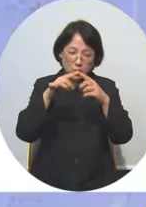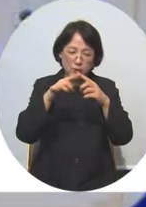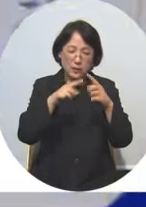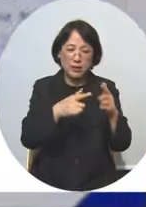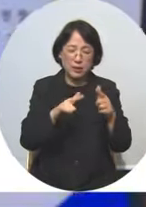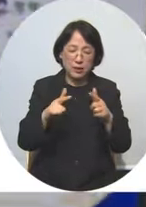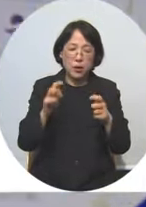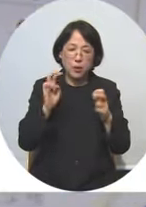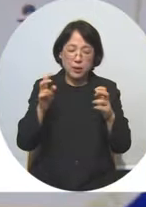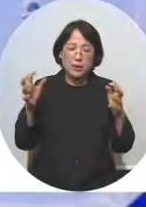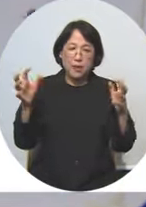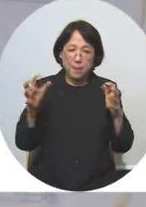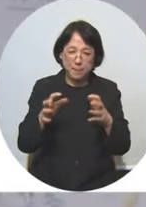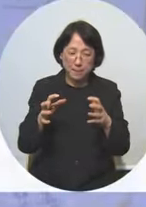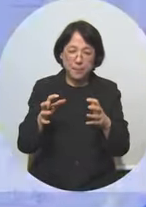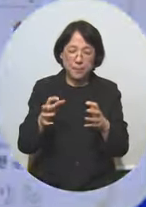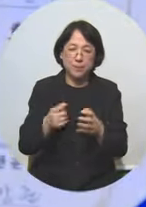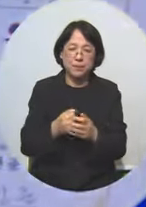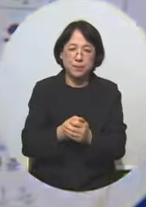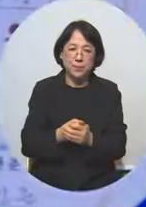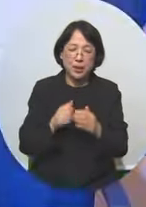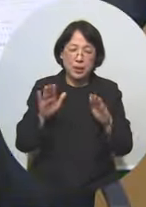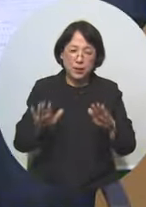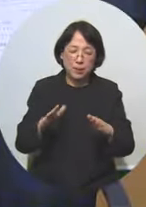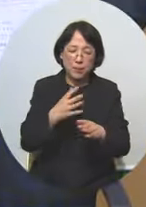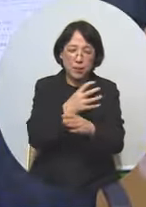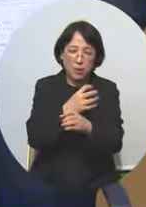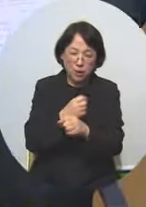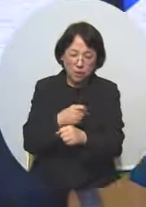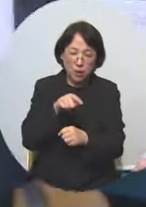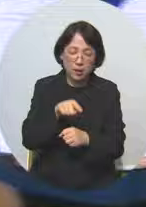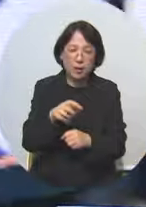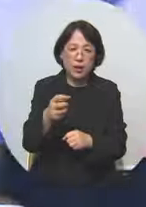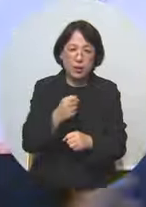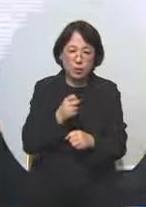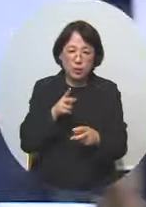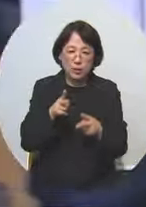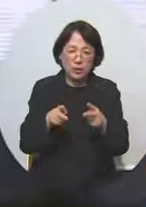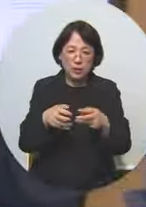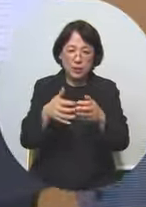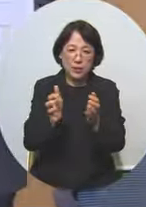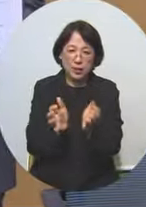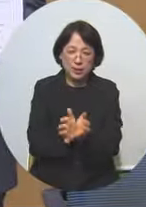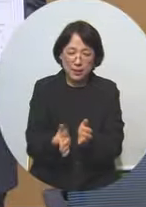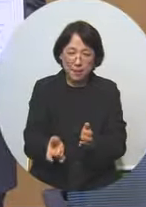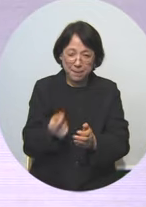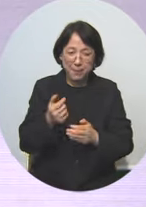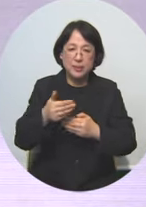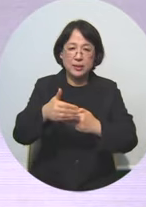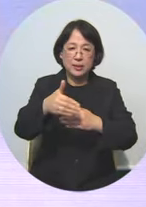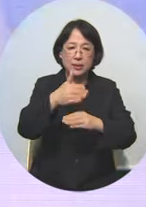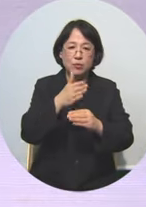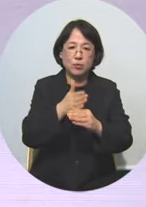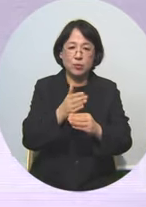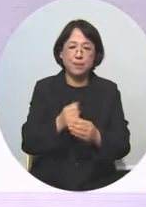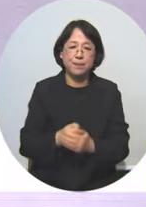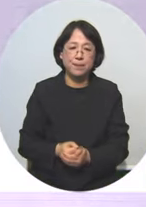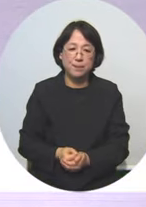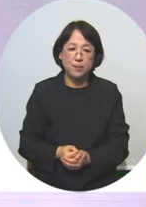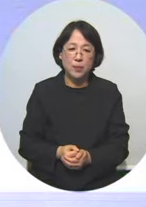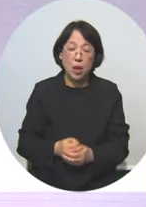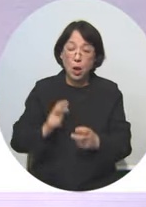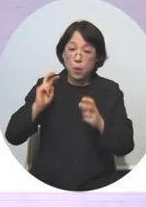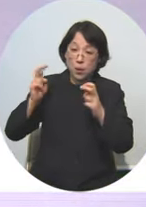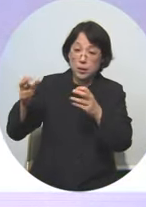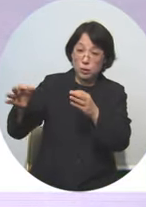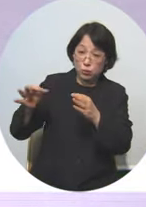겁니다. 이번 협약을 바탕으로 산업단지 조성에 가속도가 붙을 전망입니다. 기업이